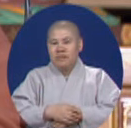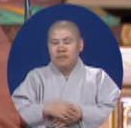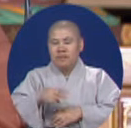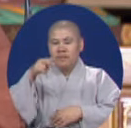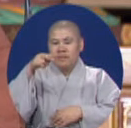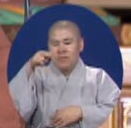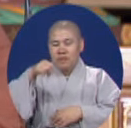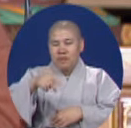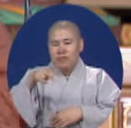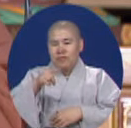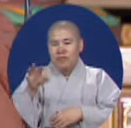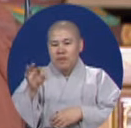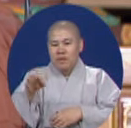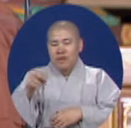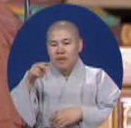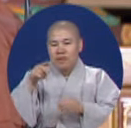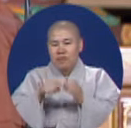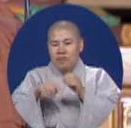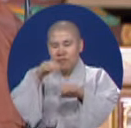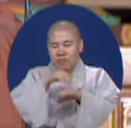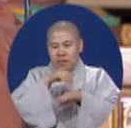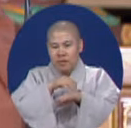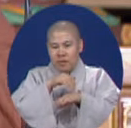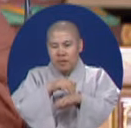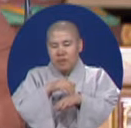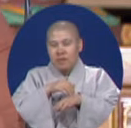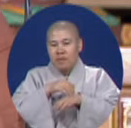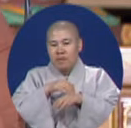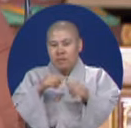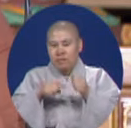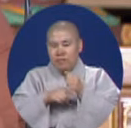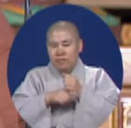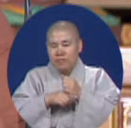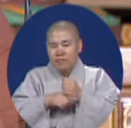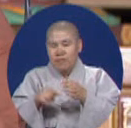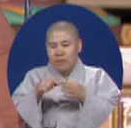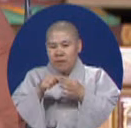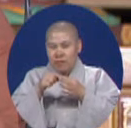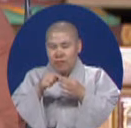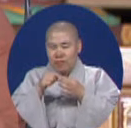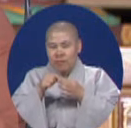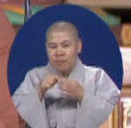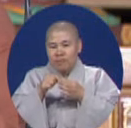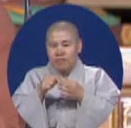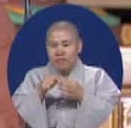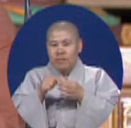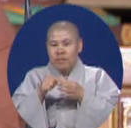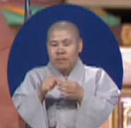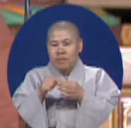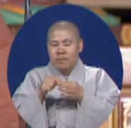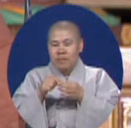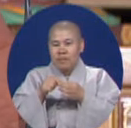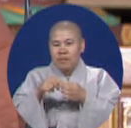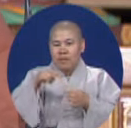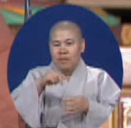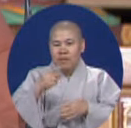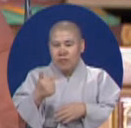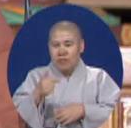수상문 수행이 있는데 수상문 수행은 첫 번째 돈으로부터